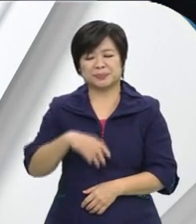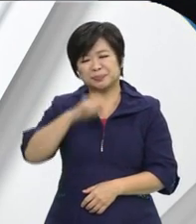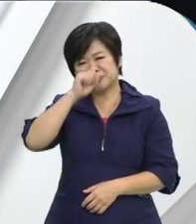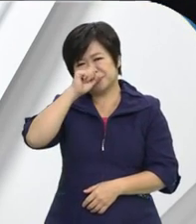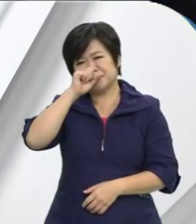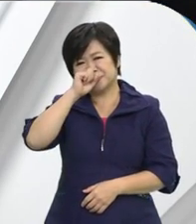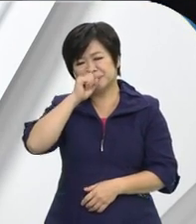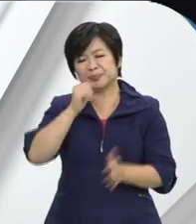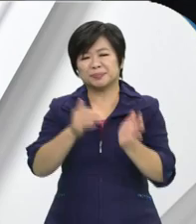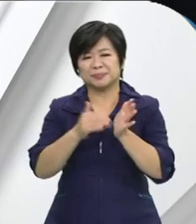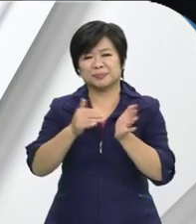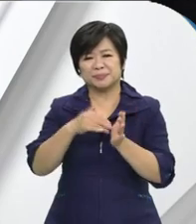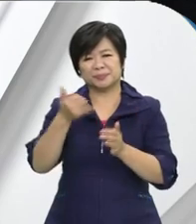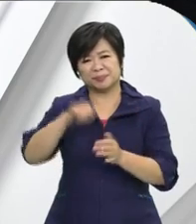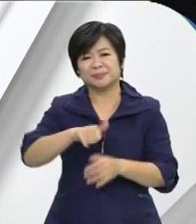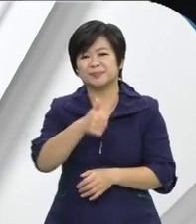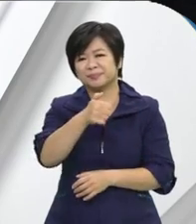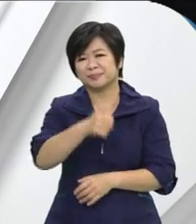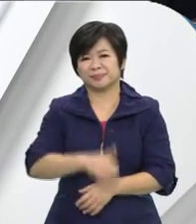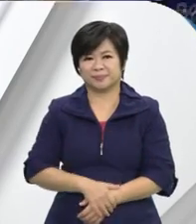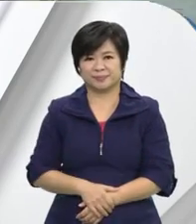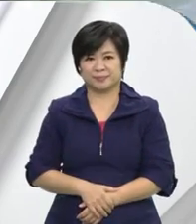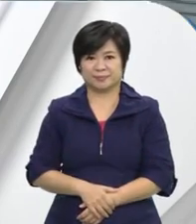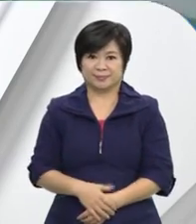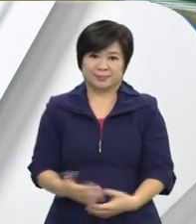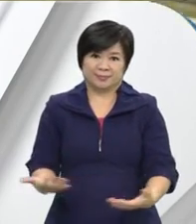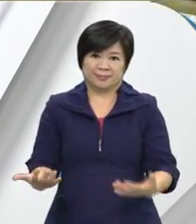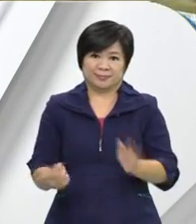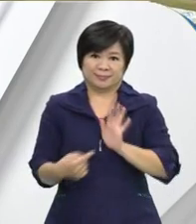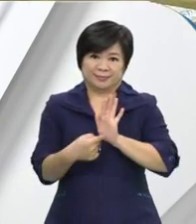住哎呀，你也失望啦，谢谢，就这样。